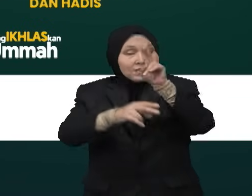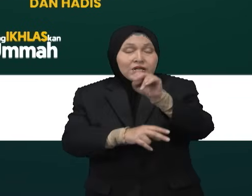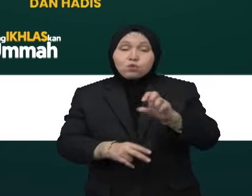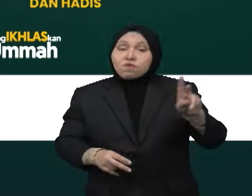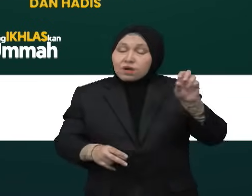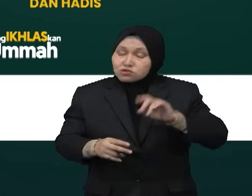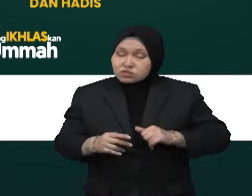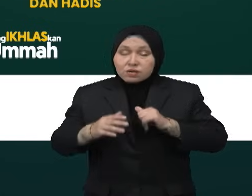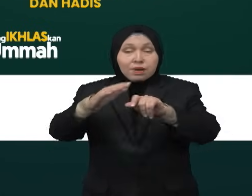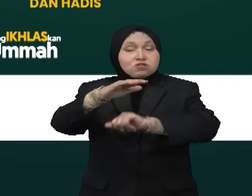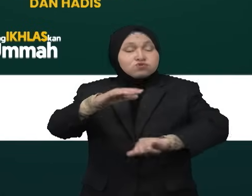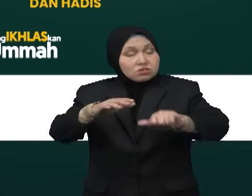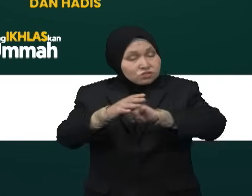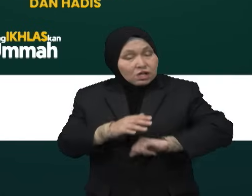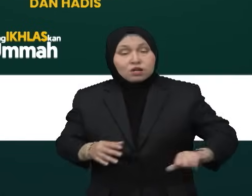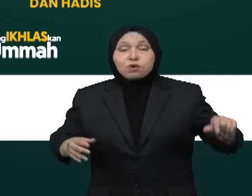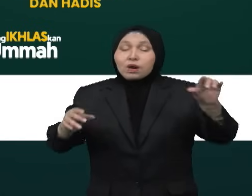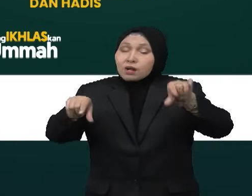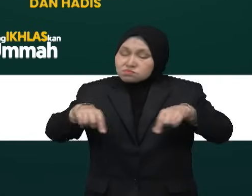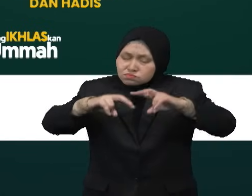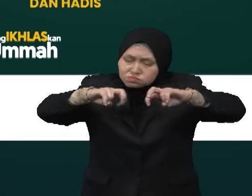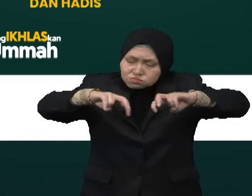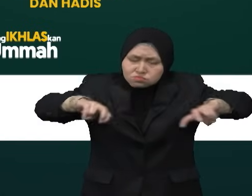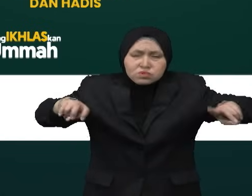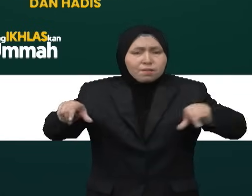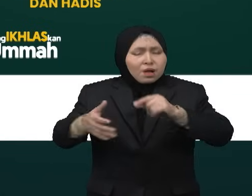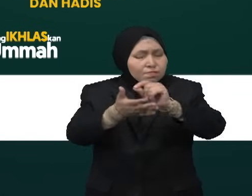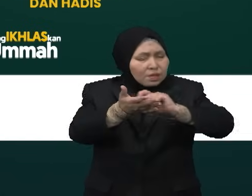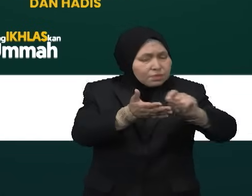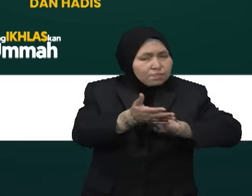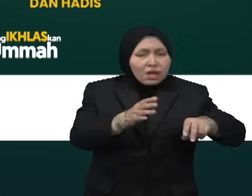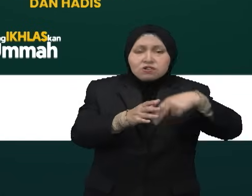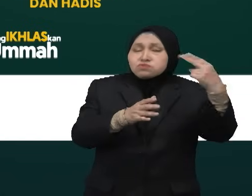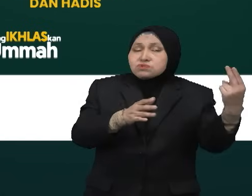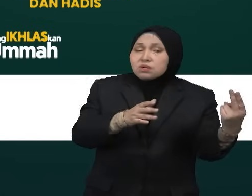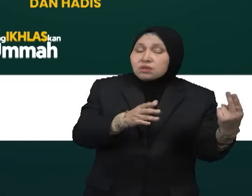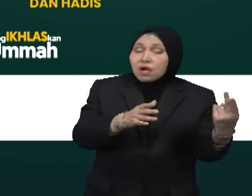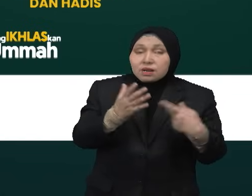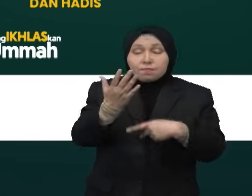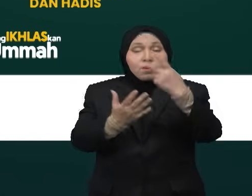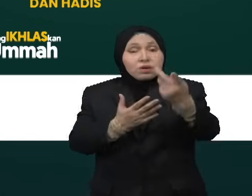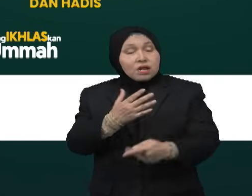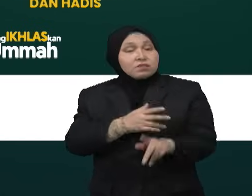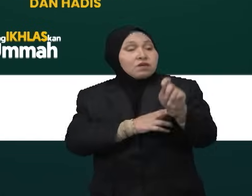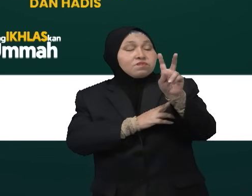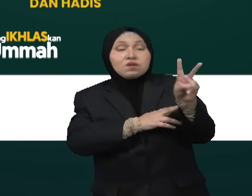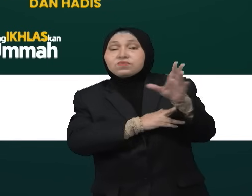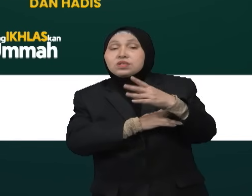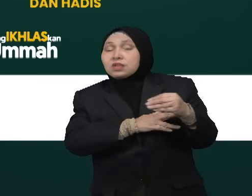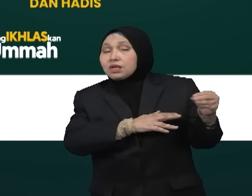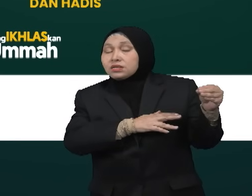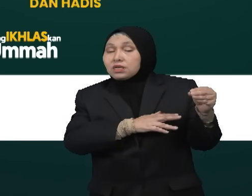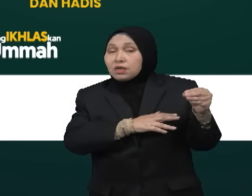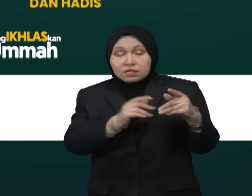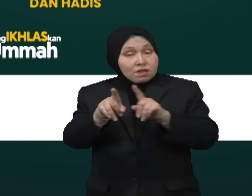berteraskan kepada Al-Quran, mencatat, membuat kajian dan menghasilkan program di televisyen dan juga